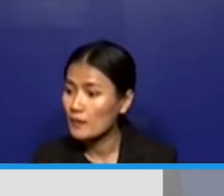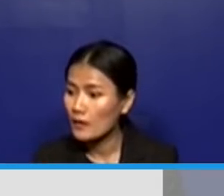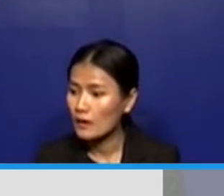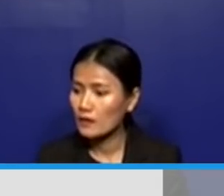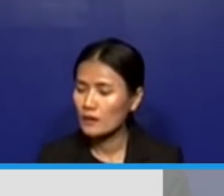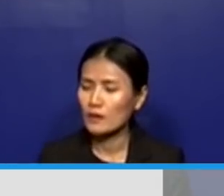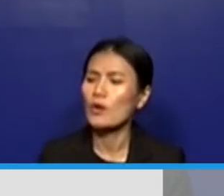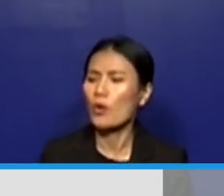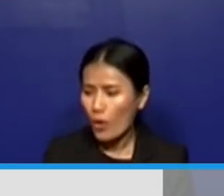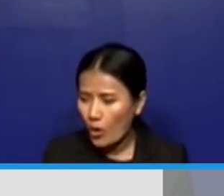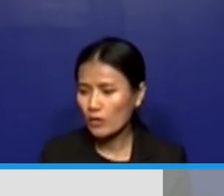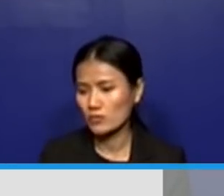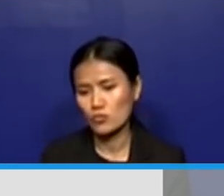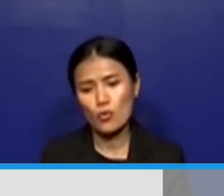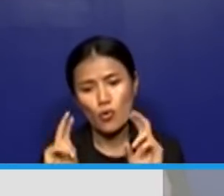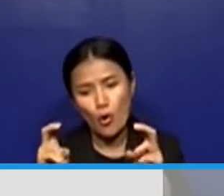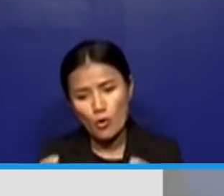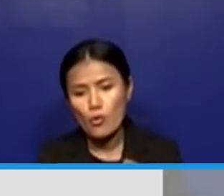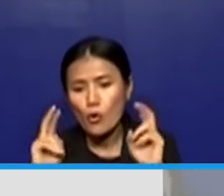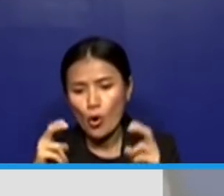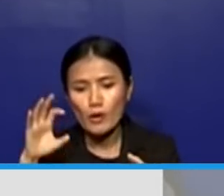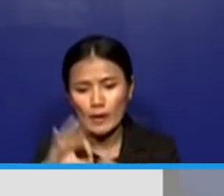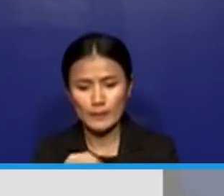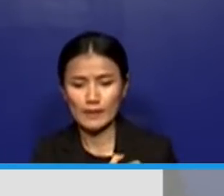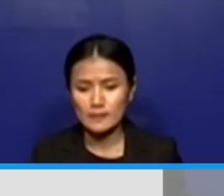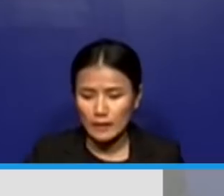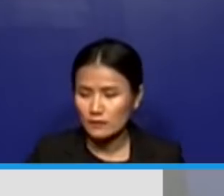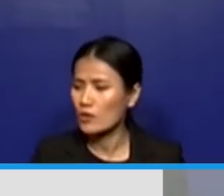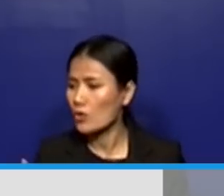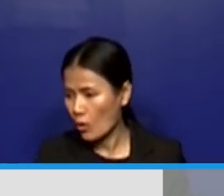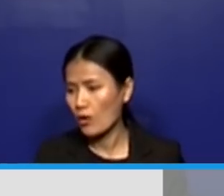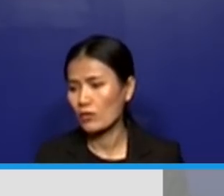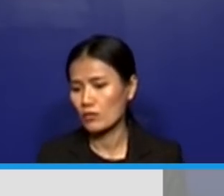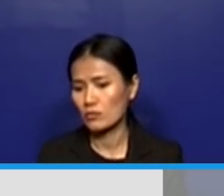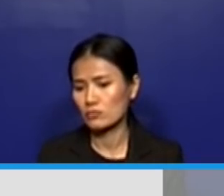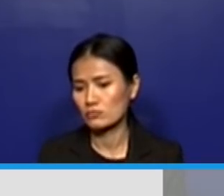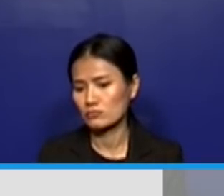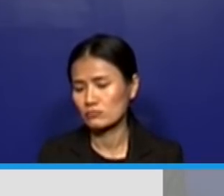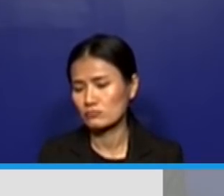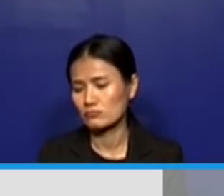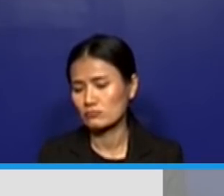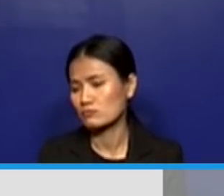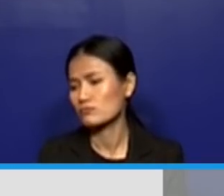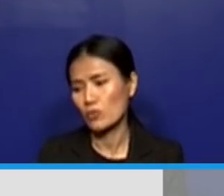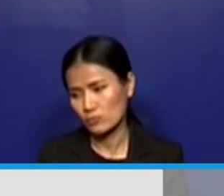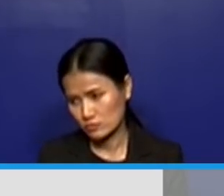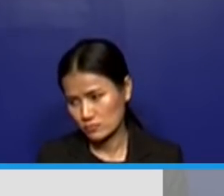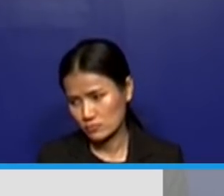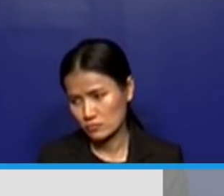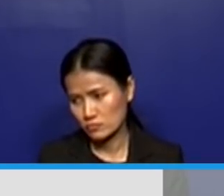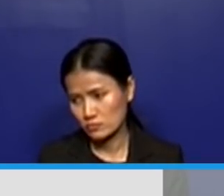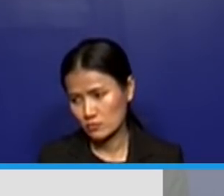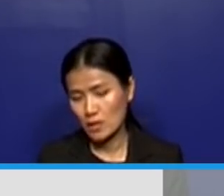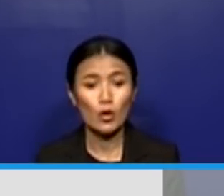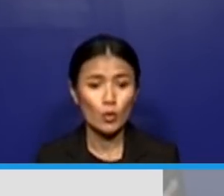ส่วนที่เกี่ยวข้องกับสถาบันทั้งหมดผมคิดว่าการประชุมในวันนี้จะรา